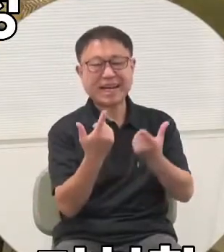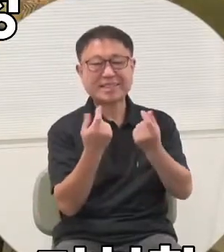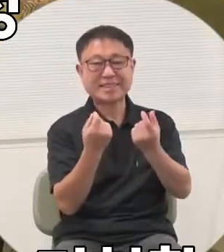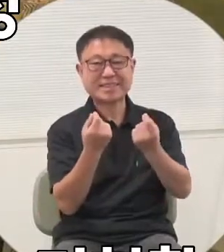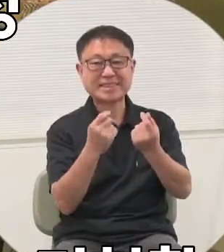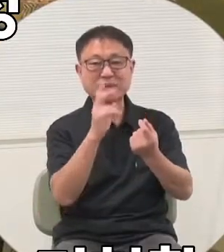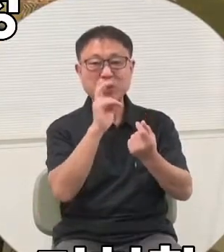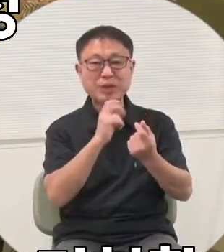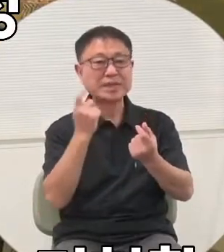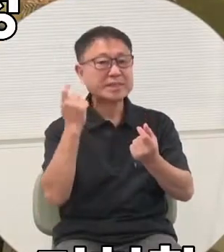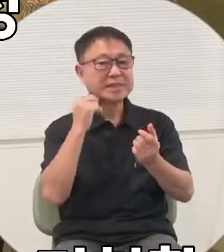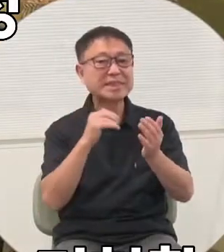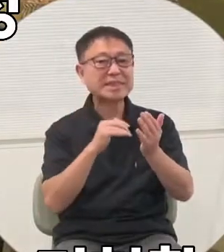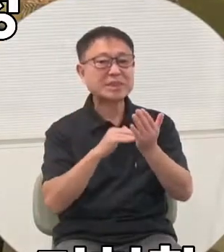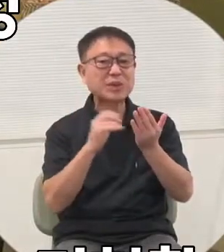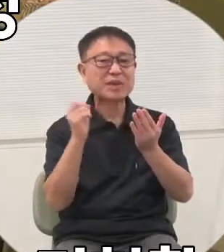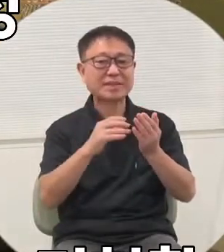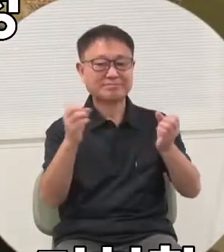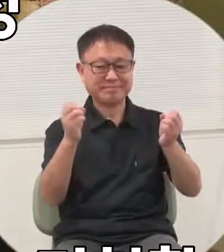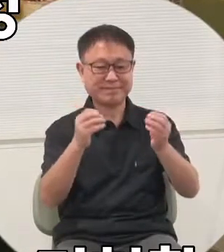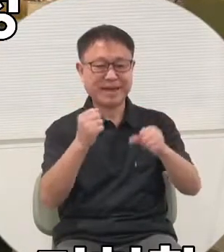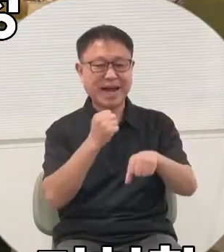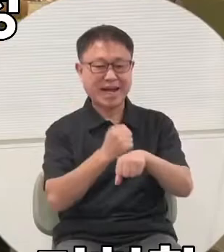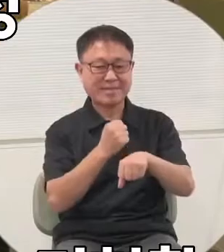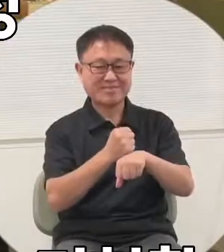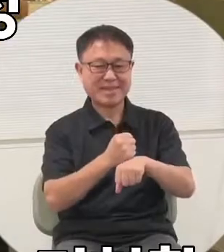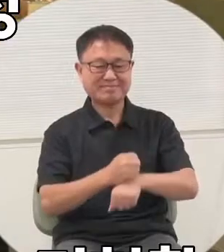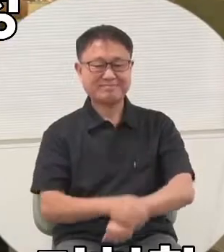네. 듣고 오겠습니다.